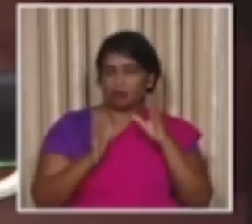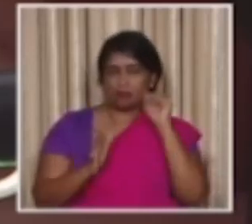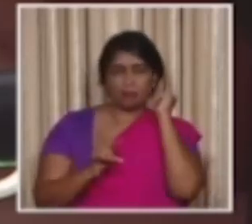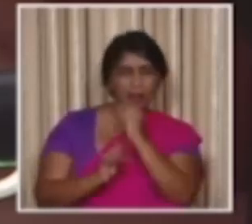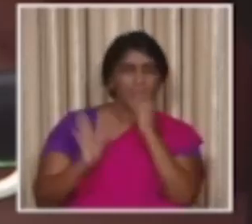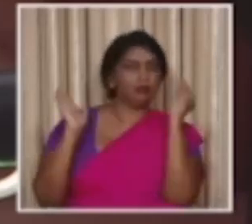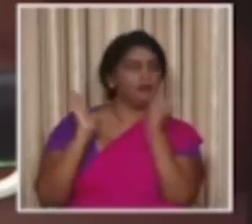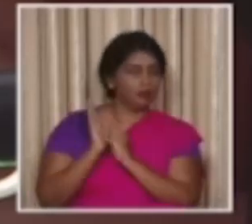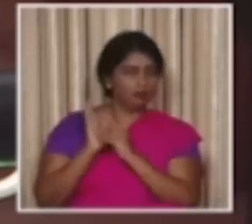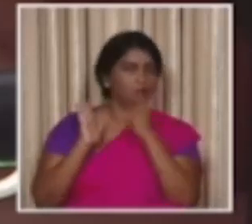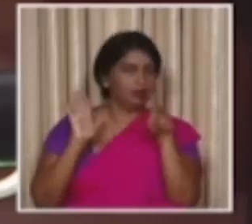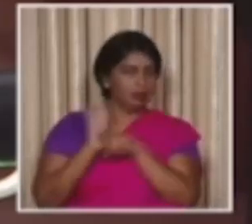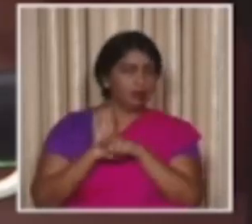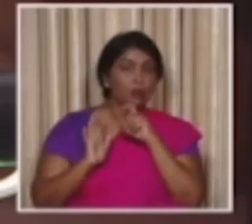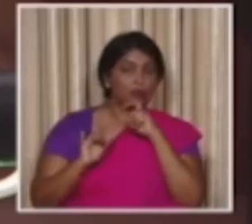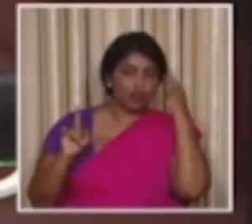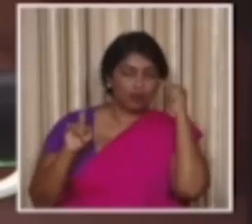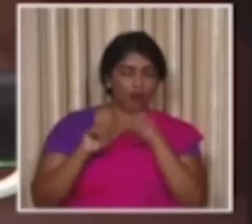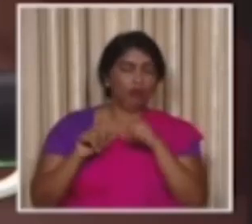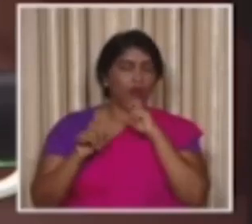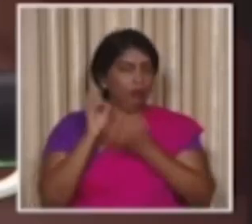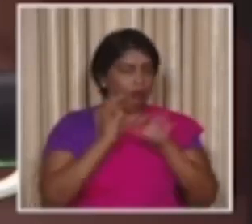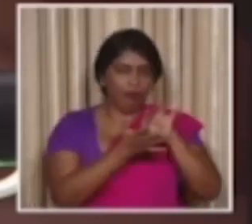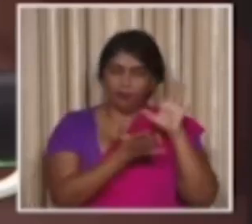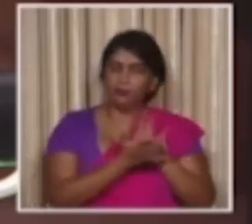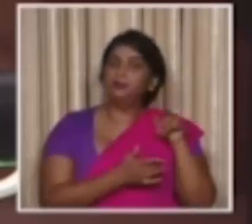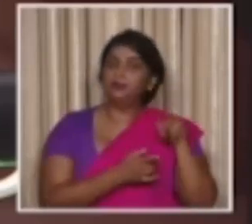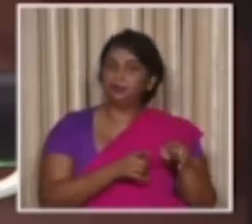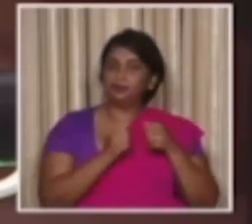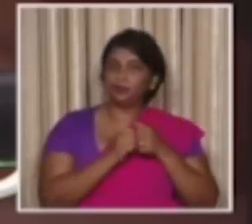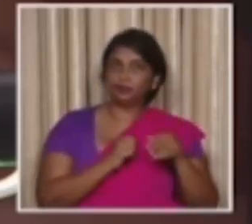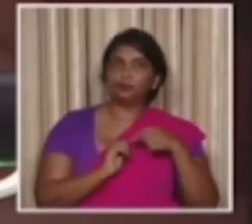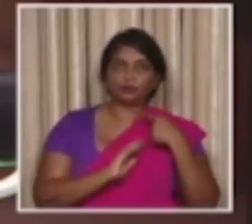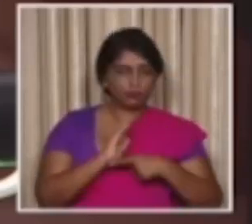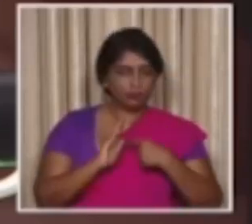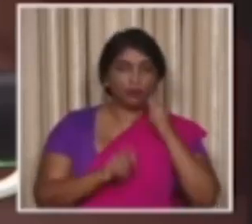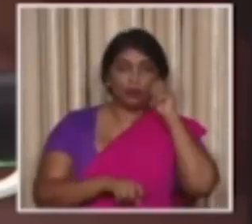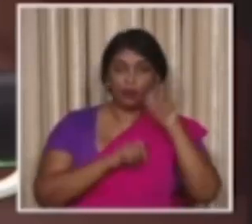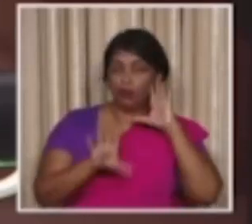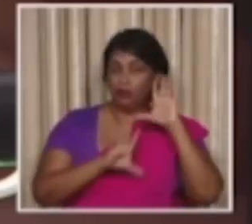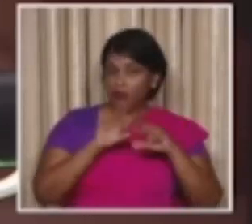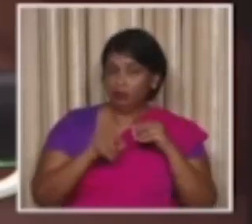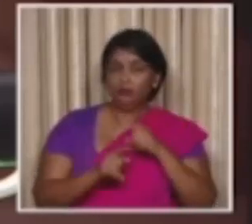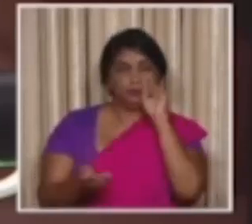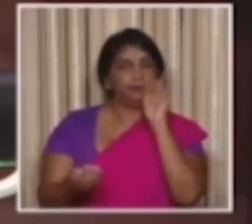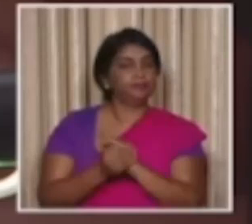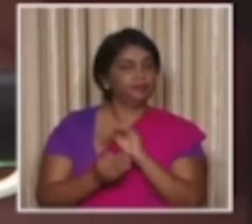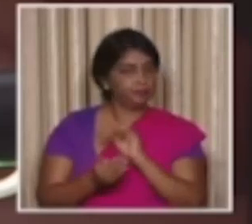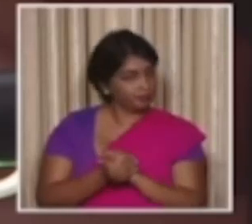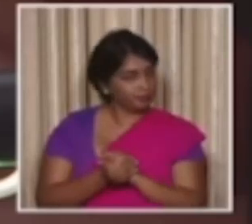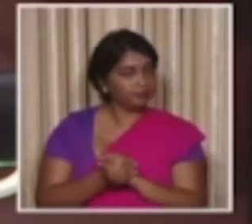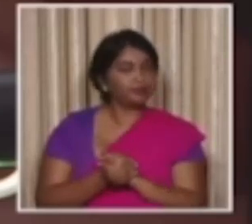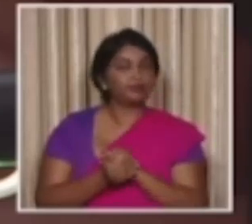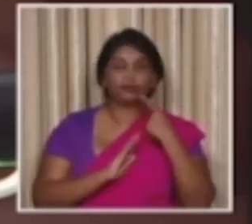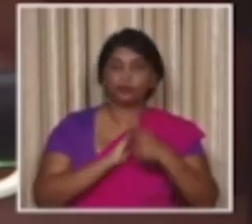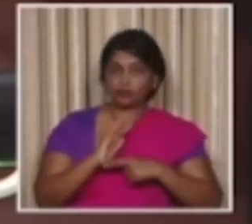තියෙනවා. රටවල් ගණනාවක නඩු පවර්ලා තිබෙනවා. ඒ සමාගම වී තත්ත්වයක් තුළ ශ්‍රී ලංකාවේ පුරවැසි දත්තවල ආරක්ෂාව පිළිබඳ සහ